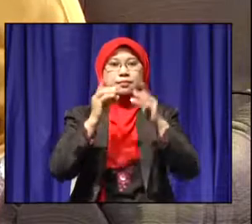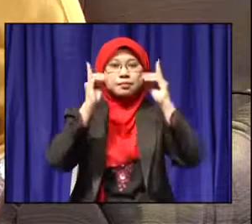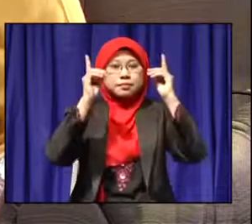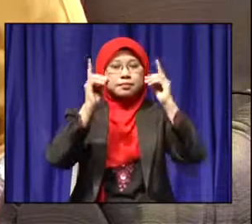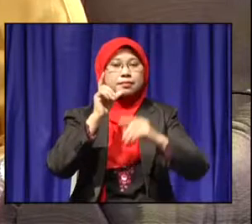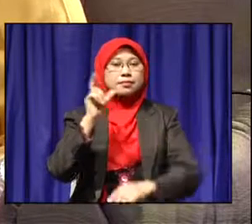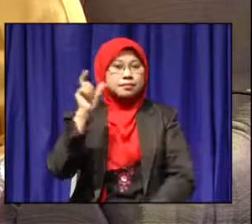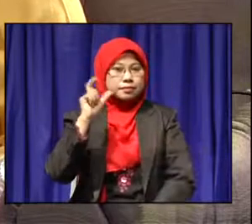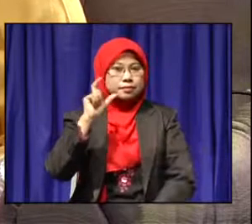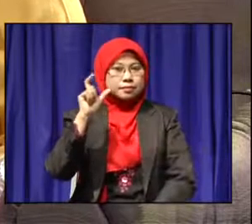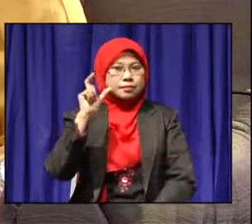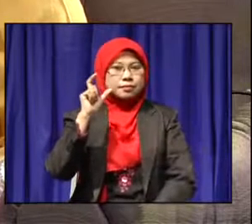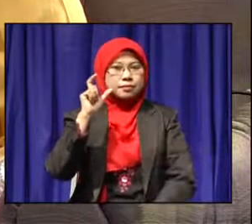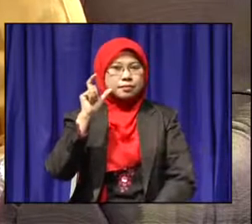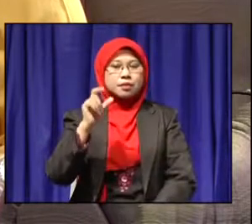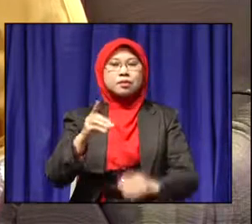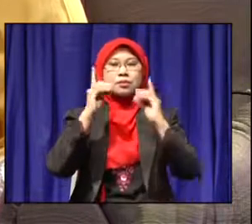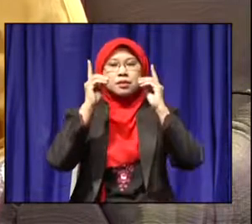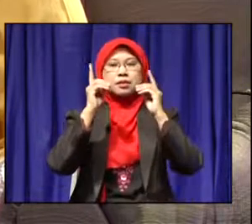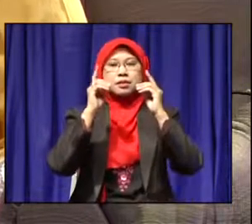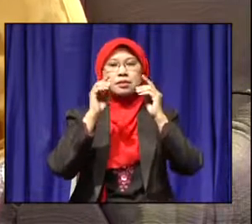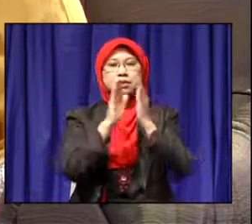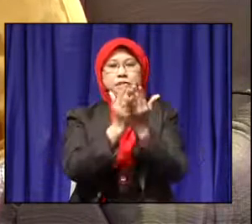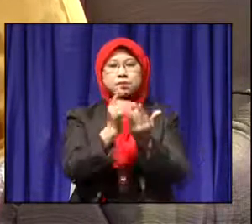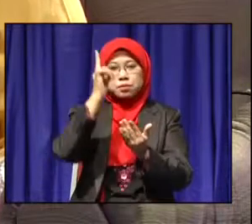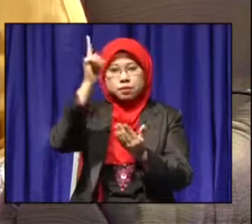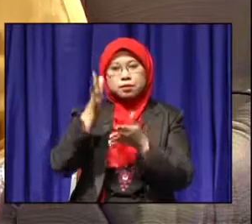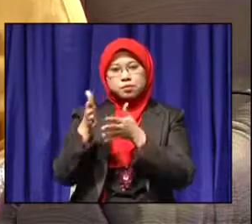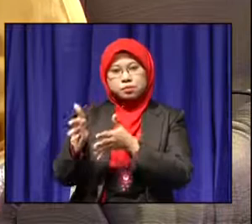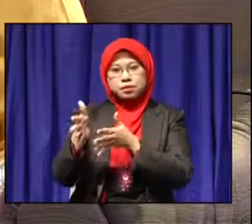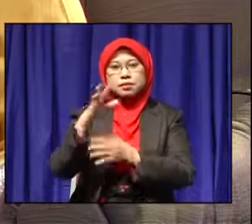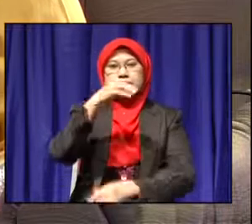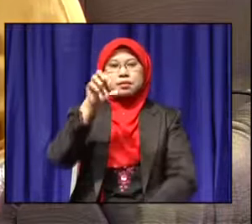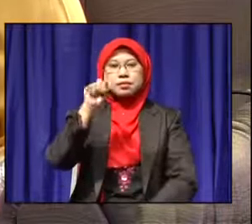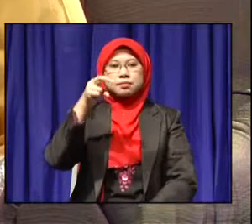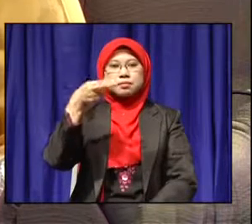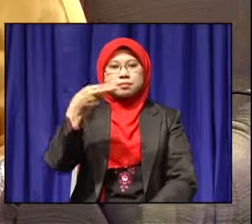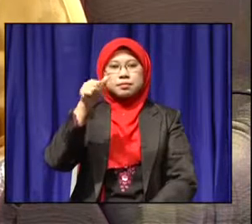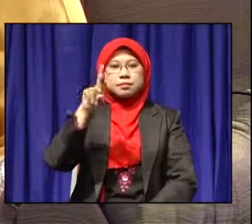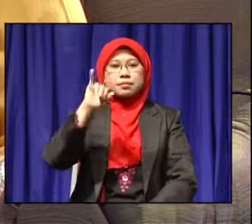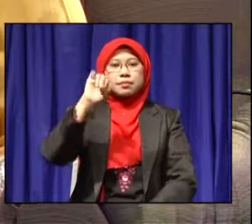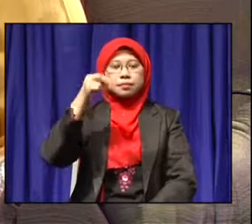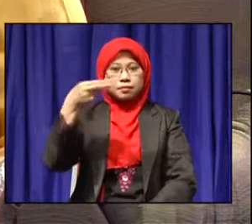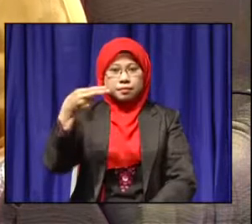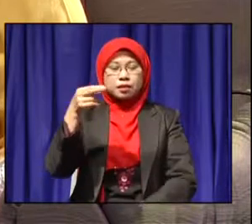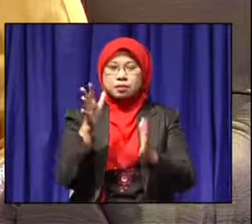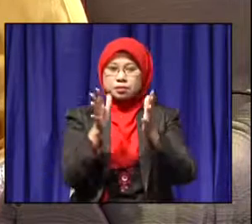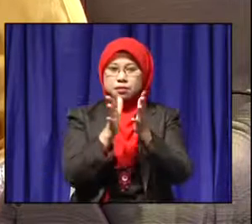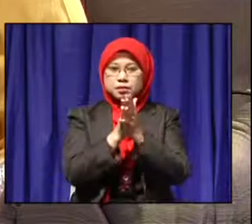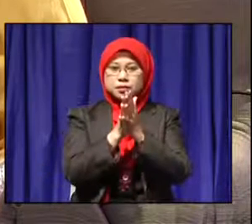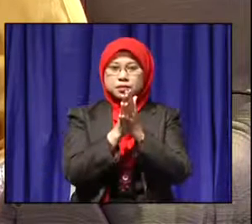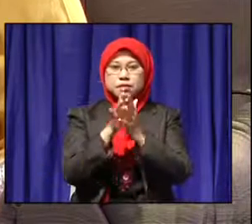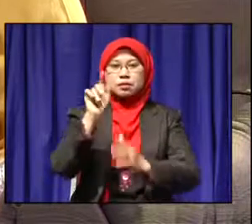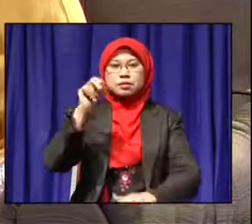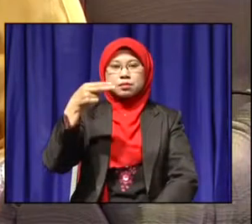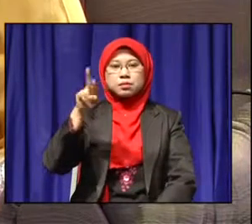yaitu pendidikan al-qur'an dan as-sunnah dan pernikahan Syariah Islamiyah atau kombinasi toeros